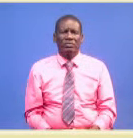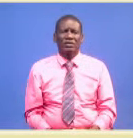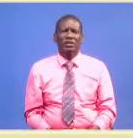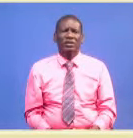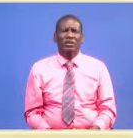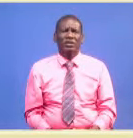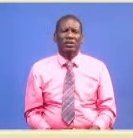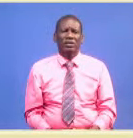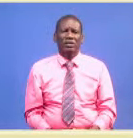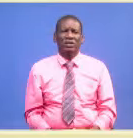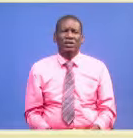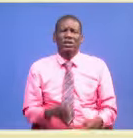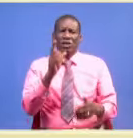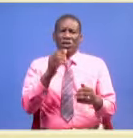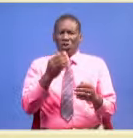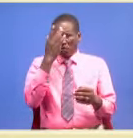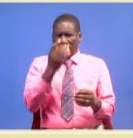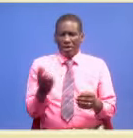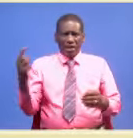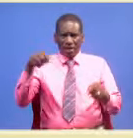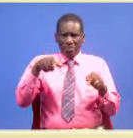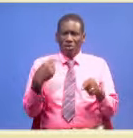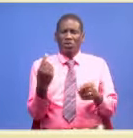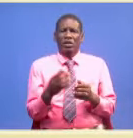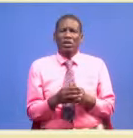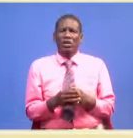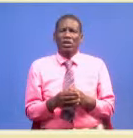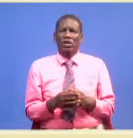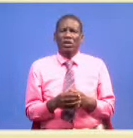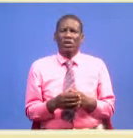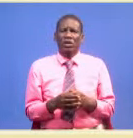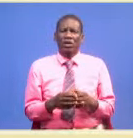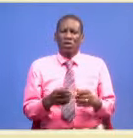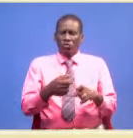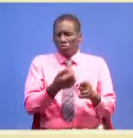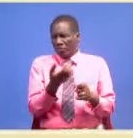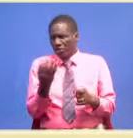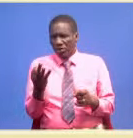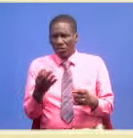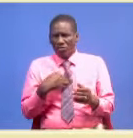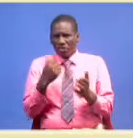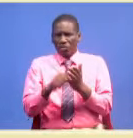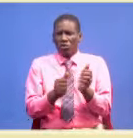it. What I have come here is just for them. So who among the three do you have a problem with? I don't